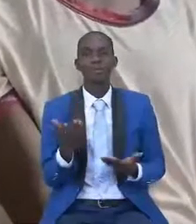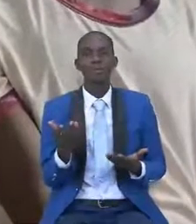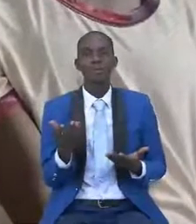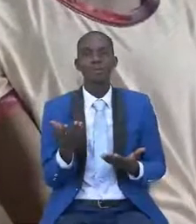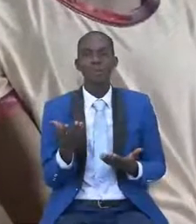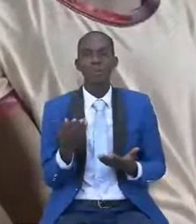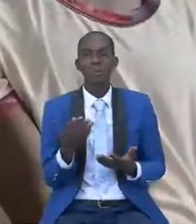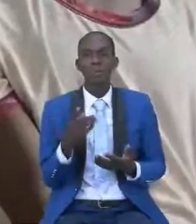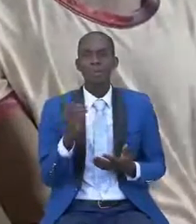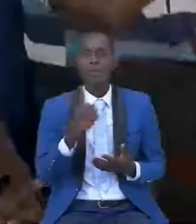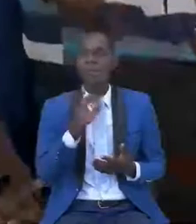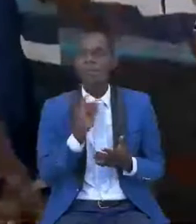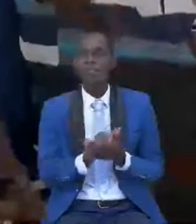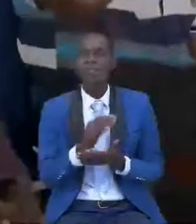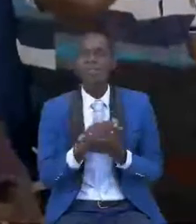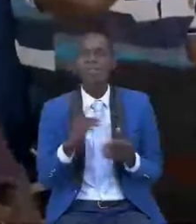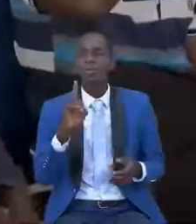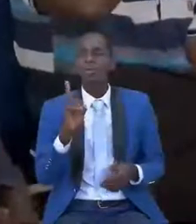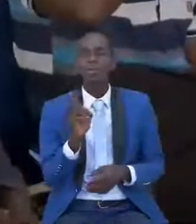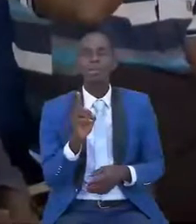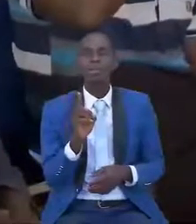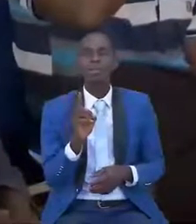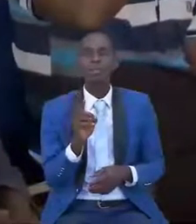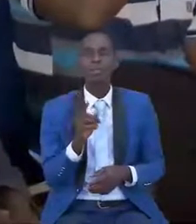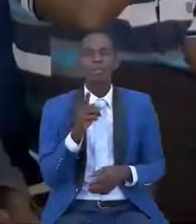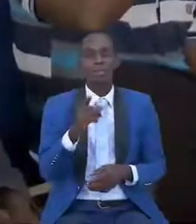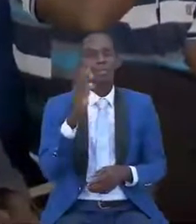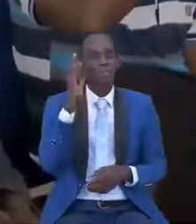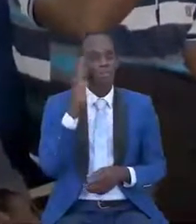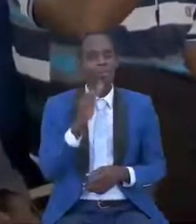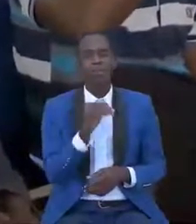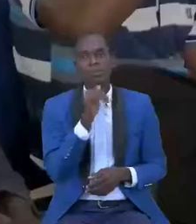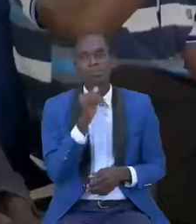Est-ce qu'il y a quelqu'un là-bas? Tu ne diras plus.